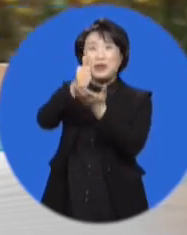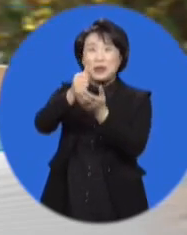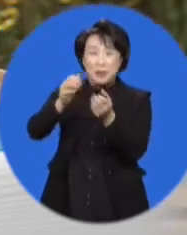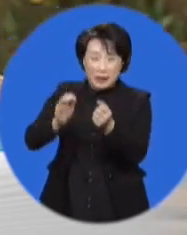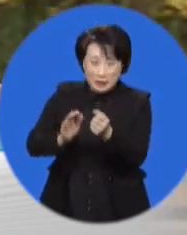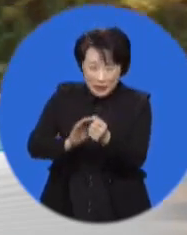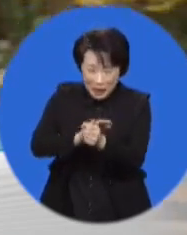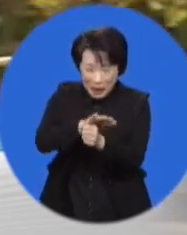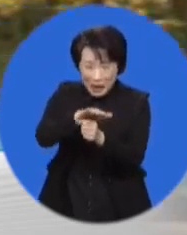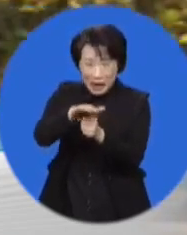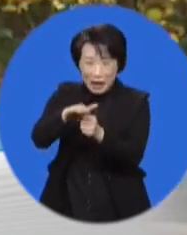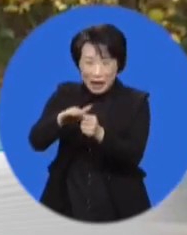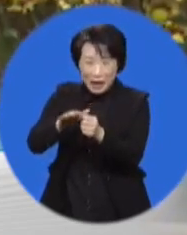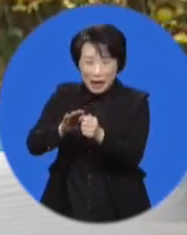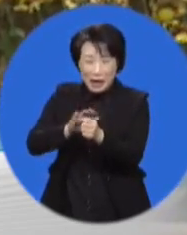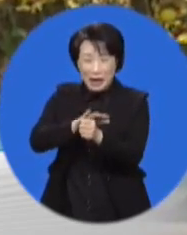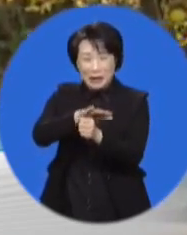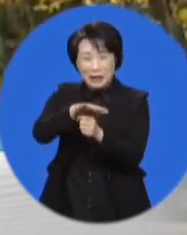주님의